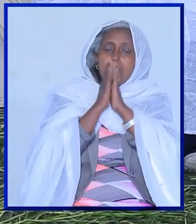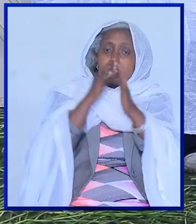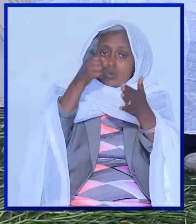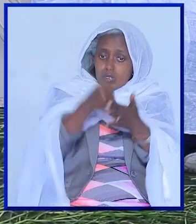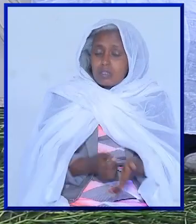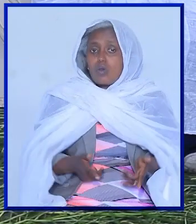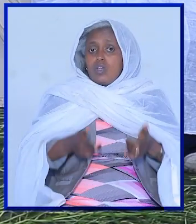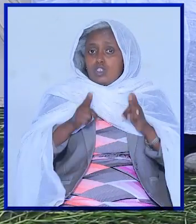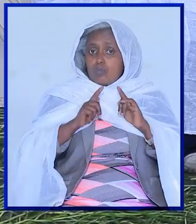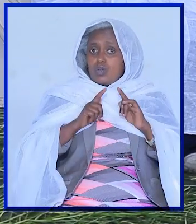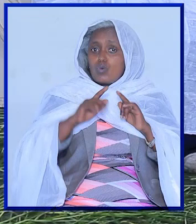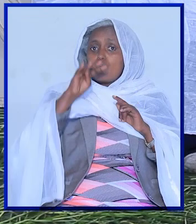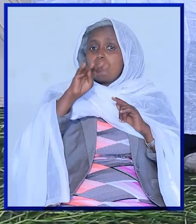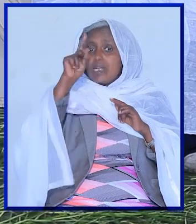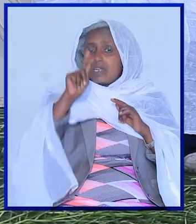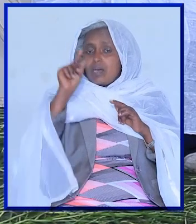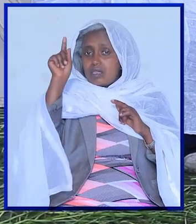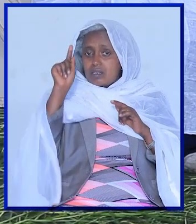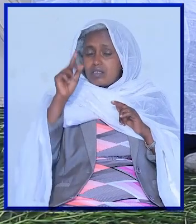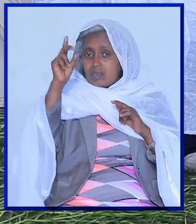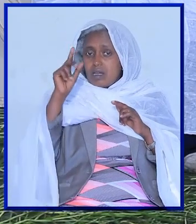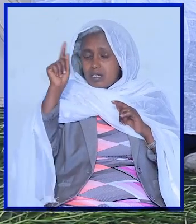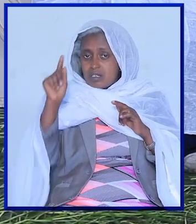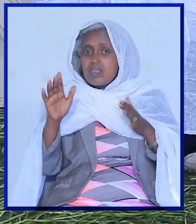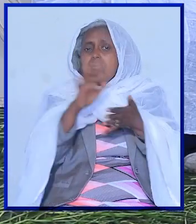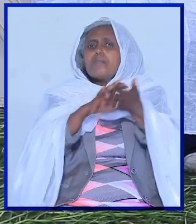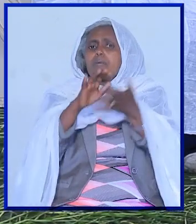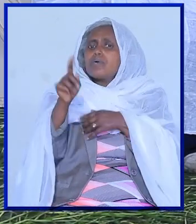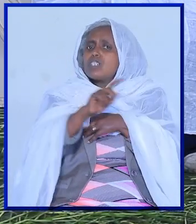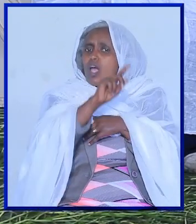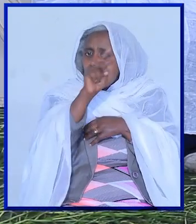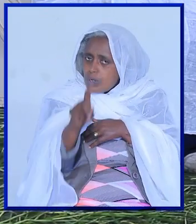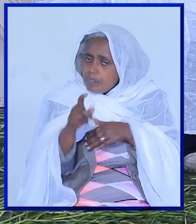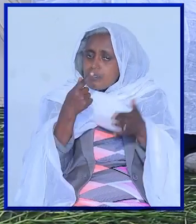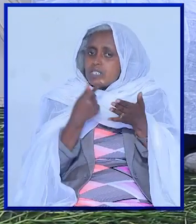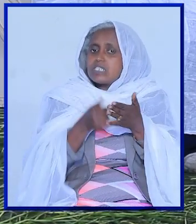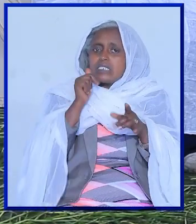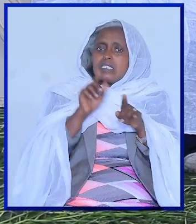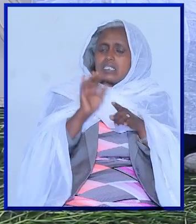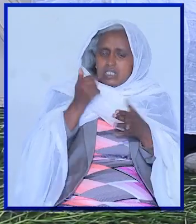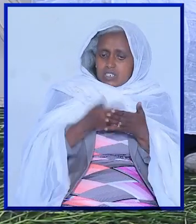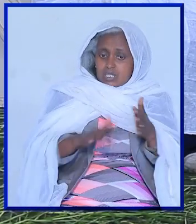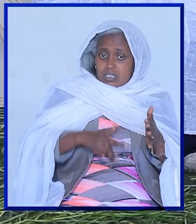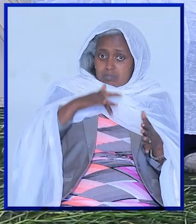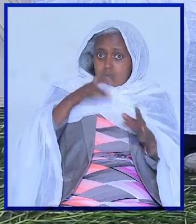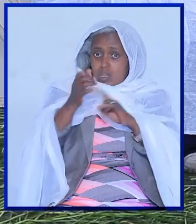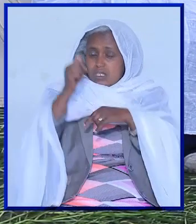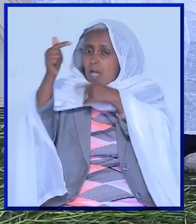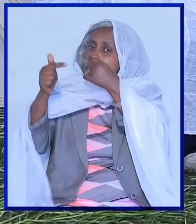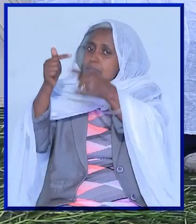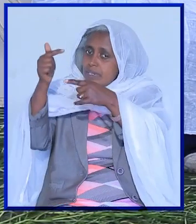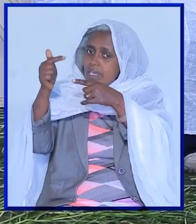ጸንተው የሚኖሩ መናንያንን መረበሽ አይሆንም ወይ? እችህታችንስ ይሄንን ስሜቷን ይዛ ብትሄድ